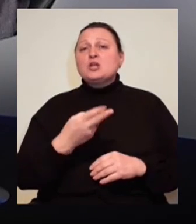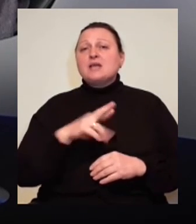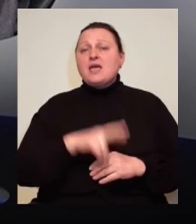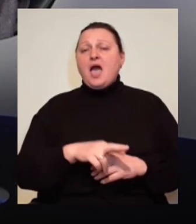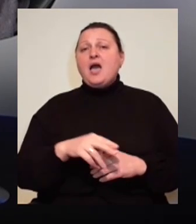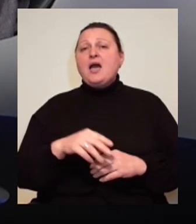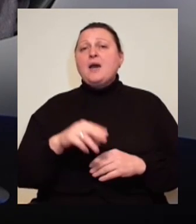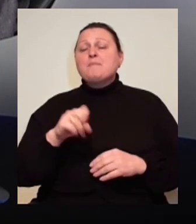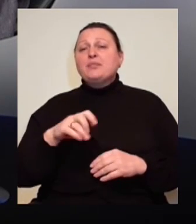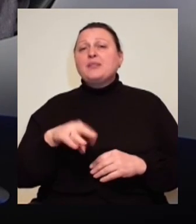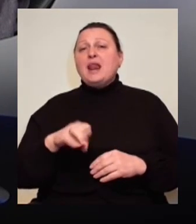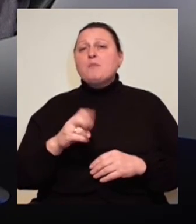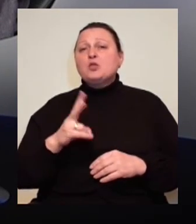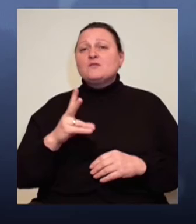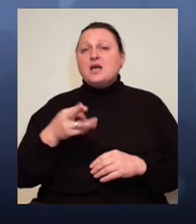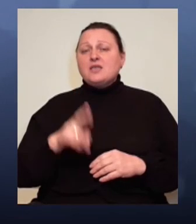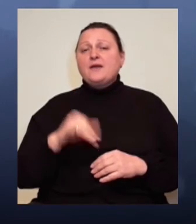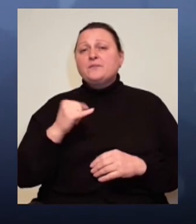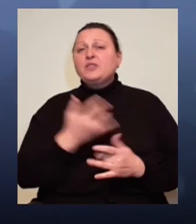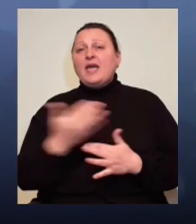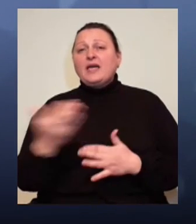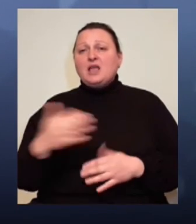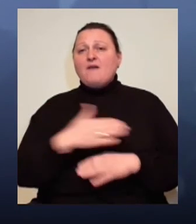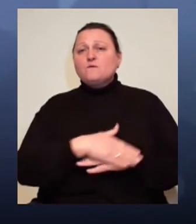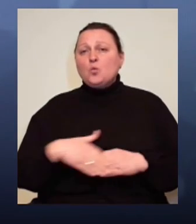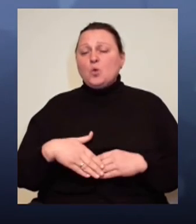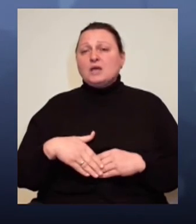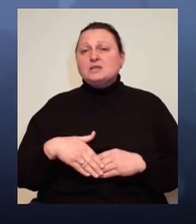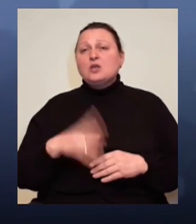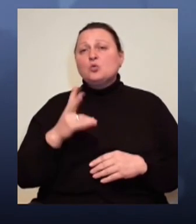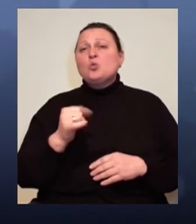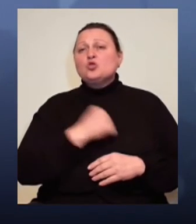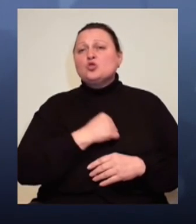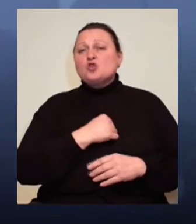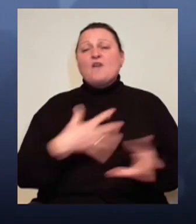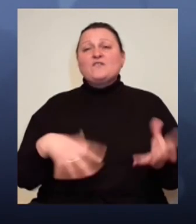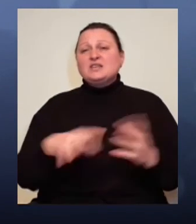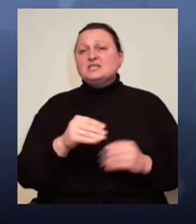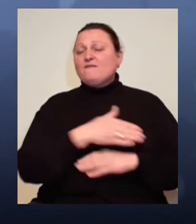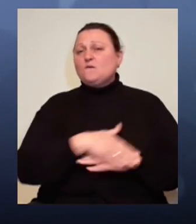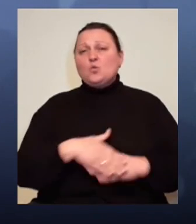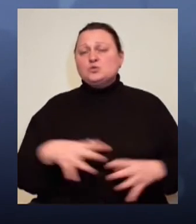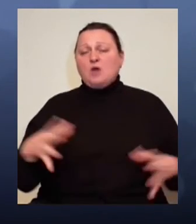та Пантелеймоновський, і ще декілька вулиць. Але, на жаль, усі вулиці